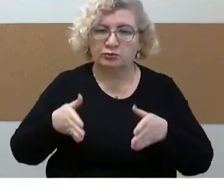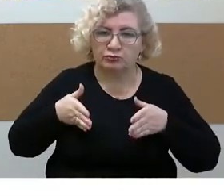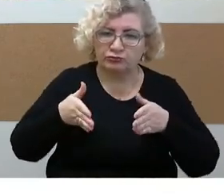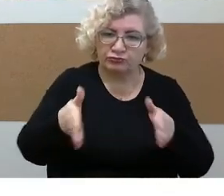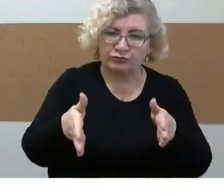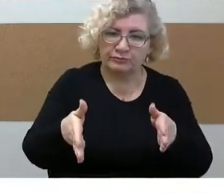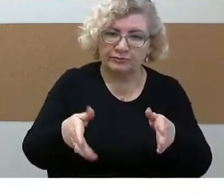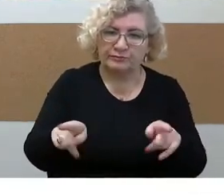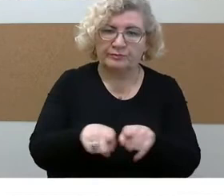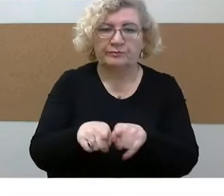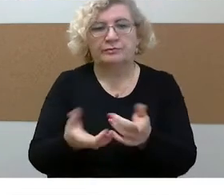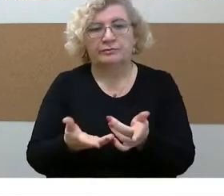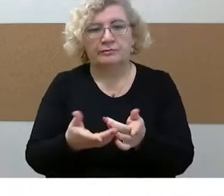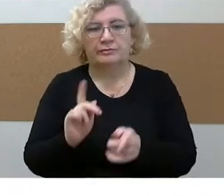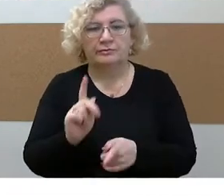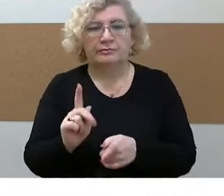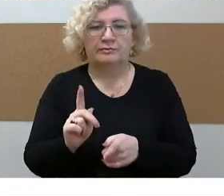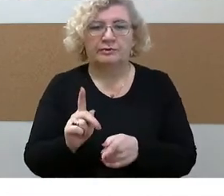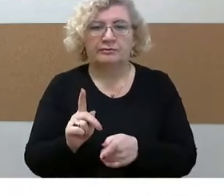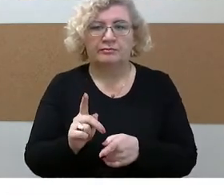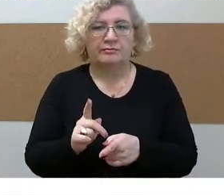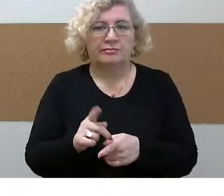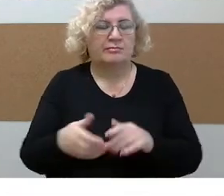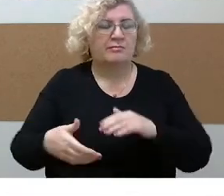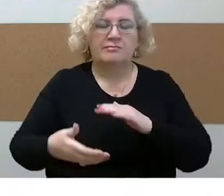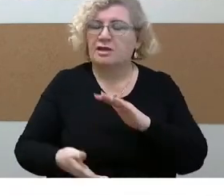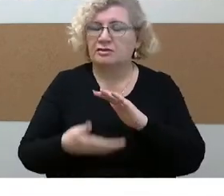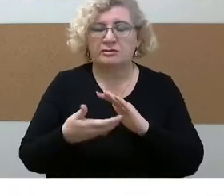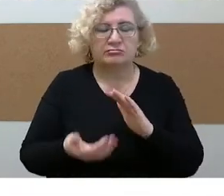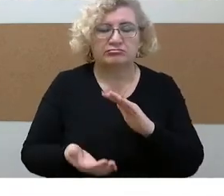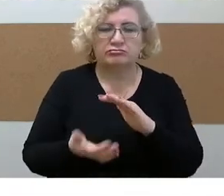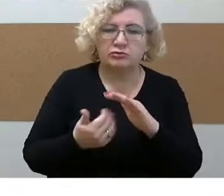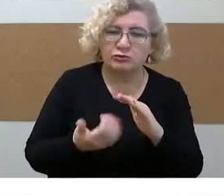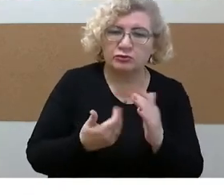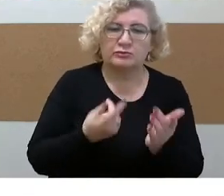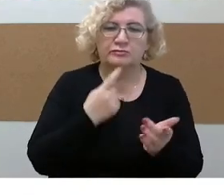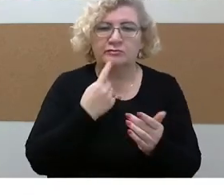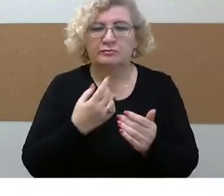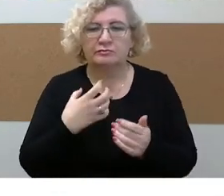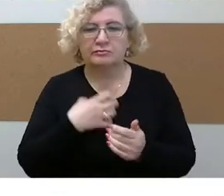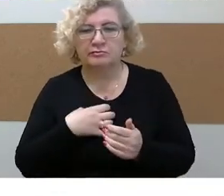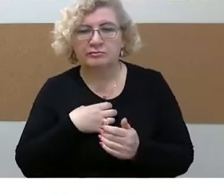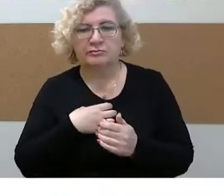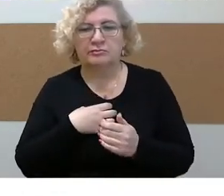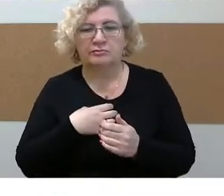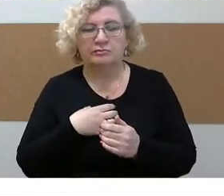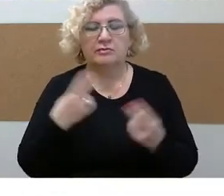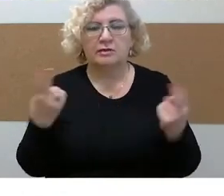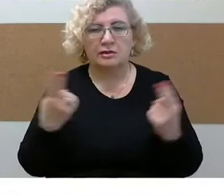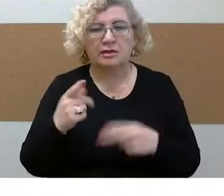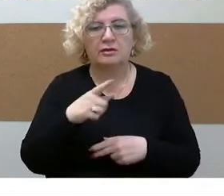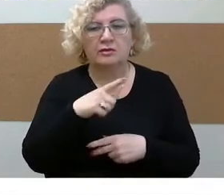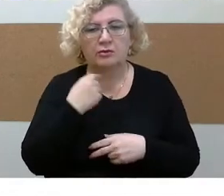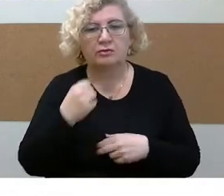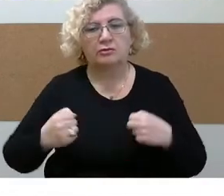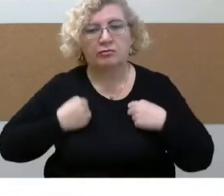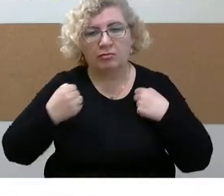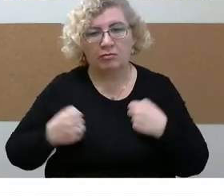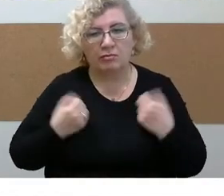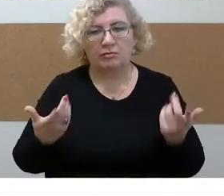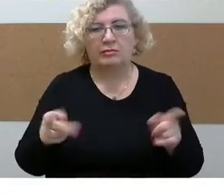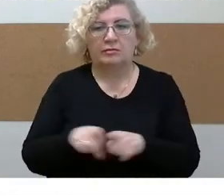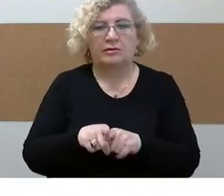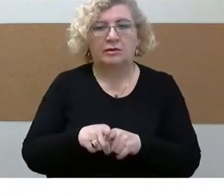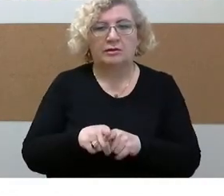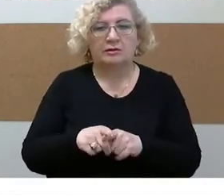teisėkūroje. Bet to tikrai nepakanka ir svorio čia tikrai reikia labai daug daugiau, nes žmogaus teisų ir psichikos